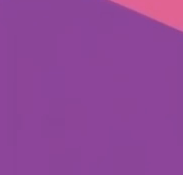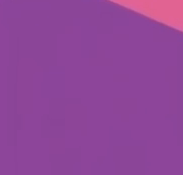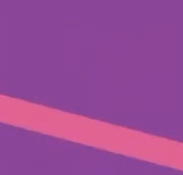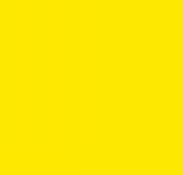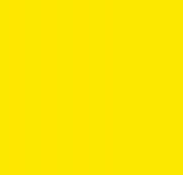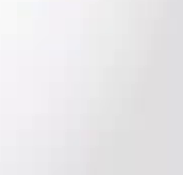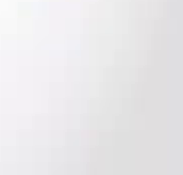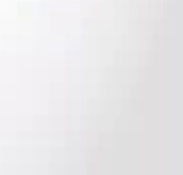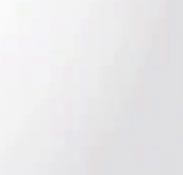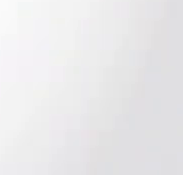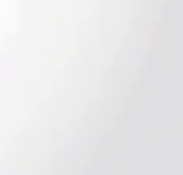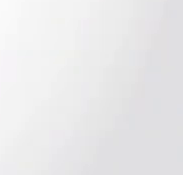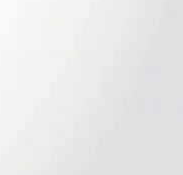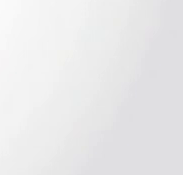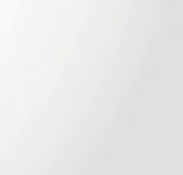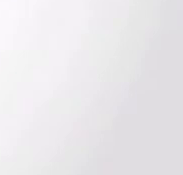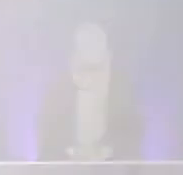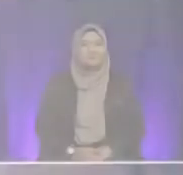Didik TV KPM.